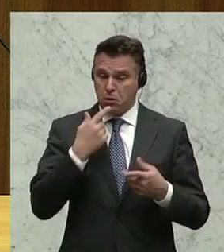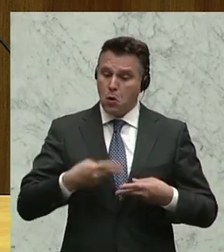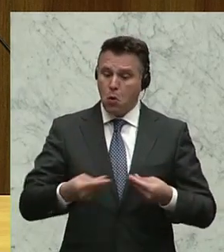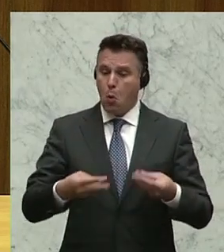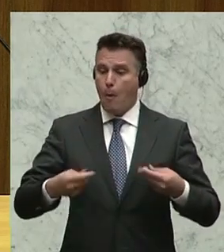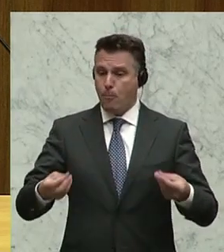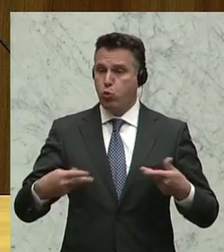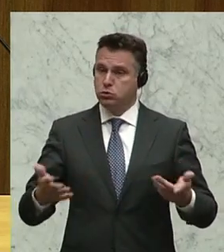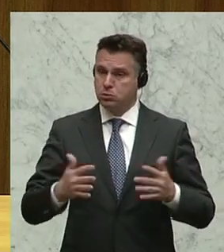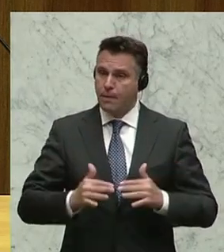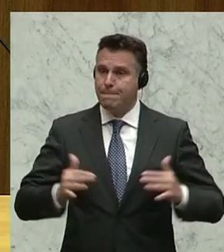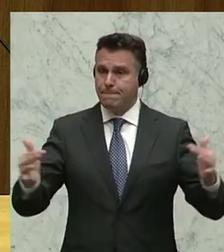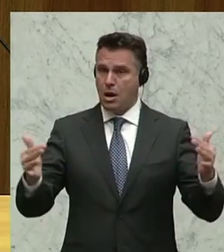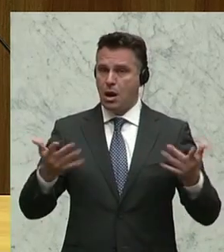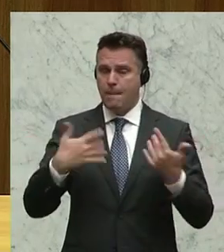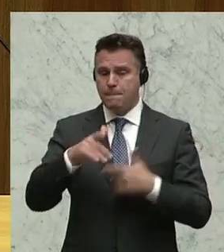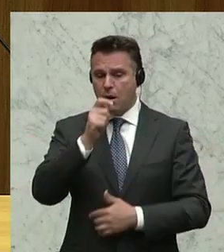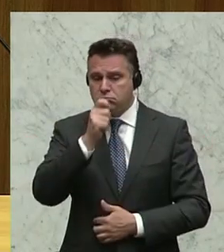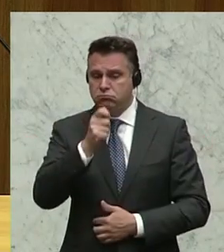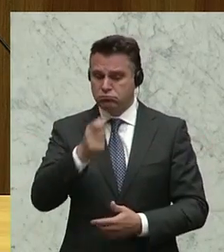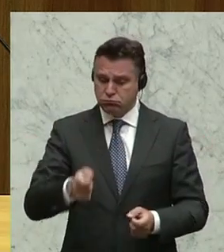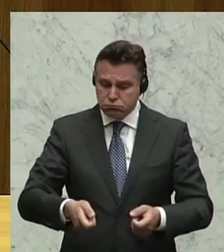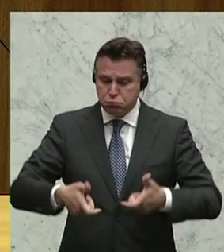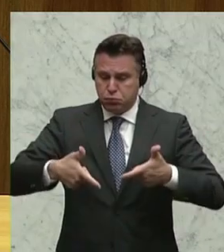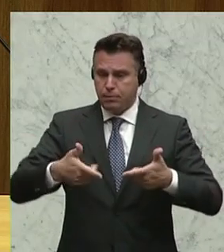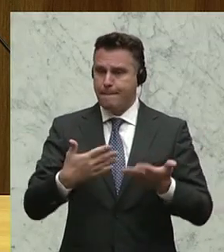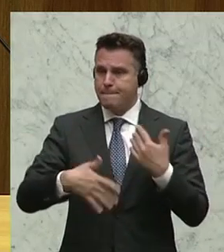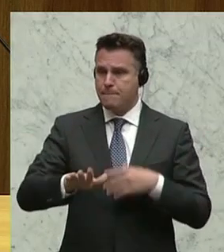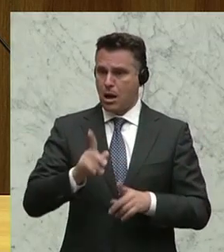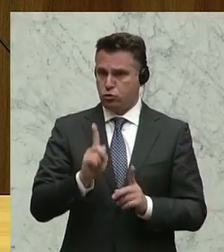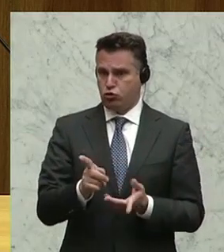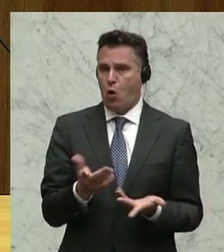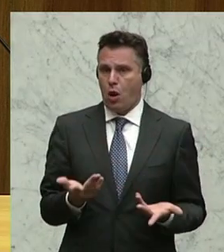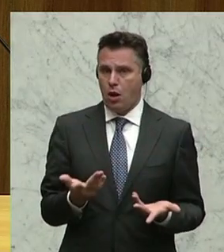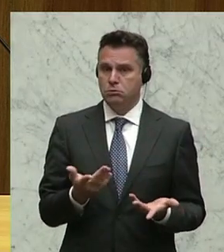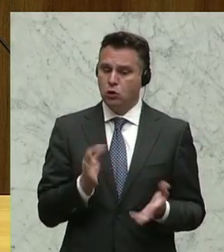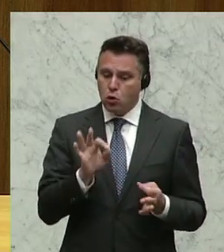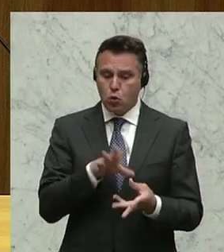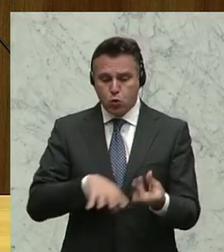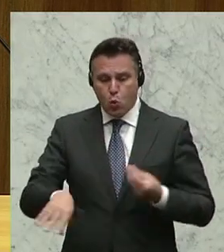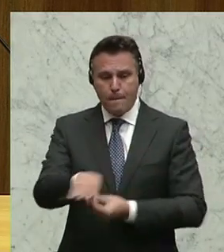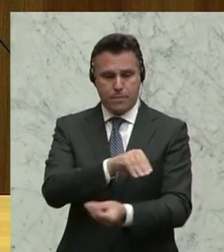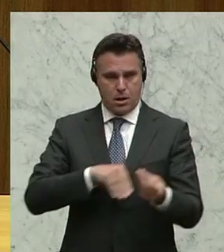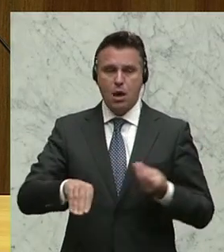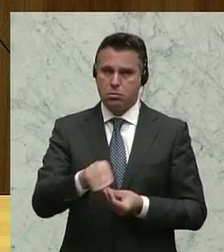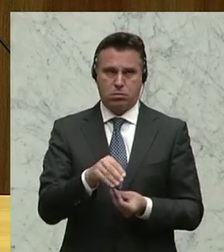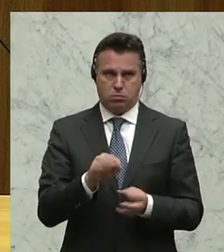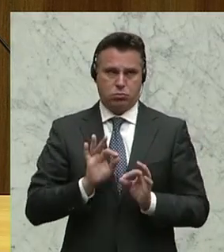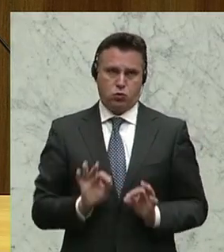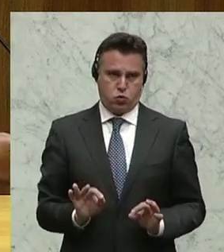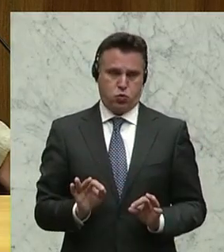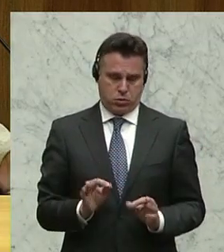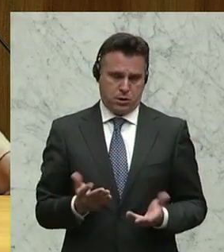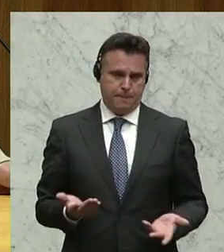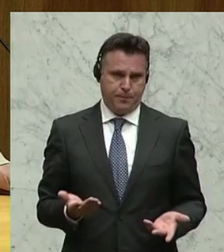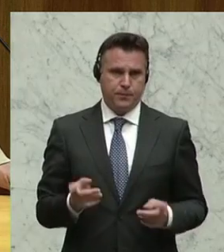Humus, einer Vermehrung oder einer Wertschätzung der Humusschicht und damit auch einer entsprechenden Behandlung sehr wohl gegeben. Es gibt